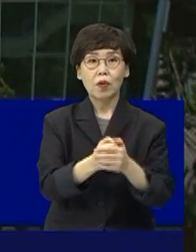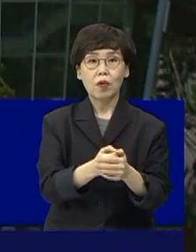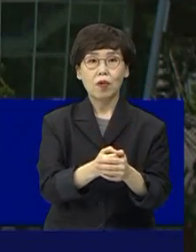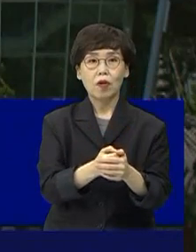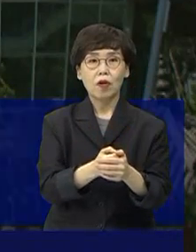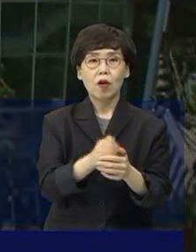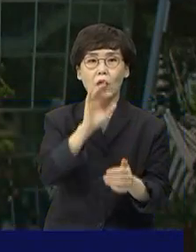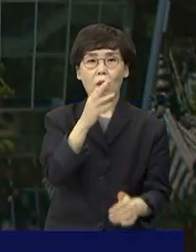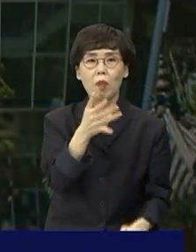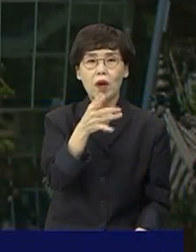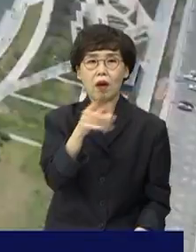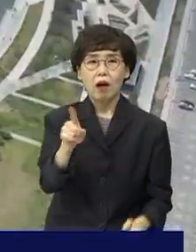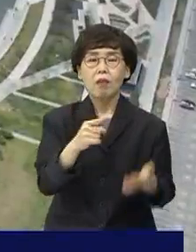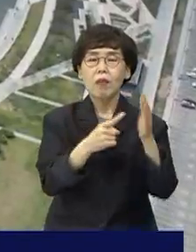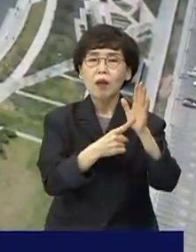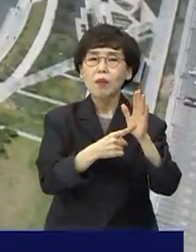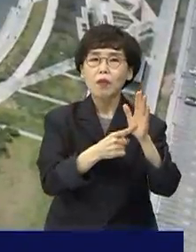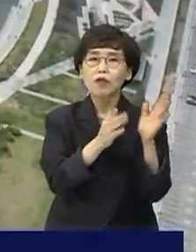김성기 기자입니다.